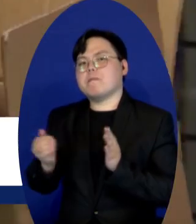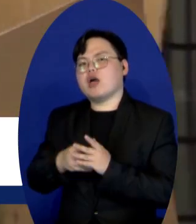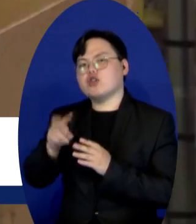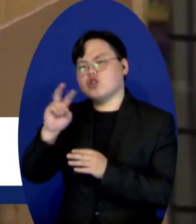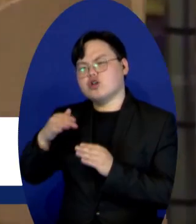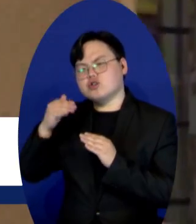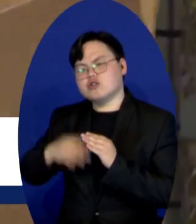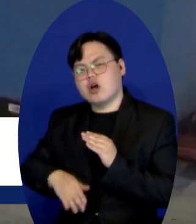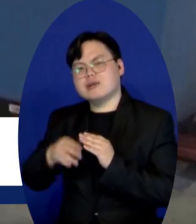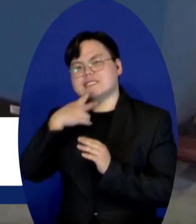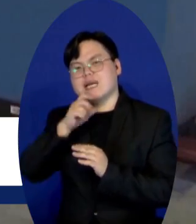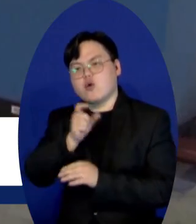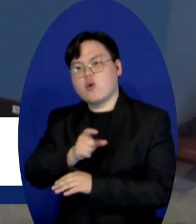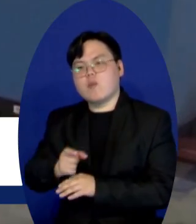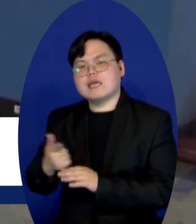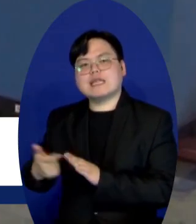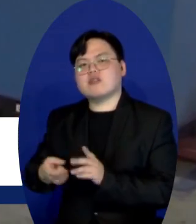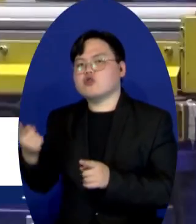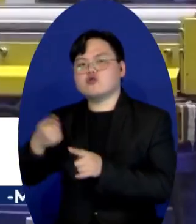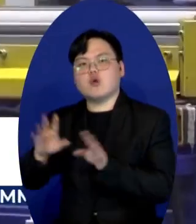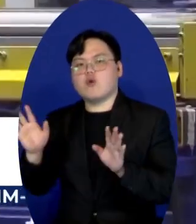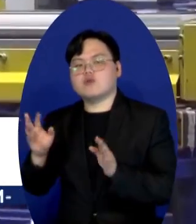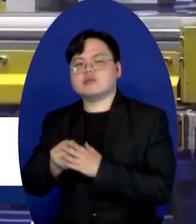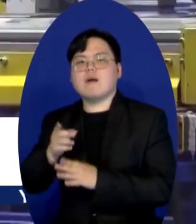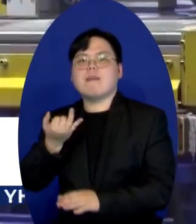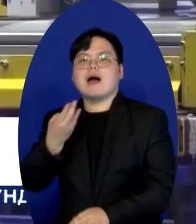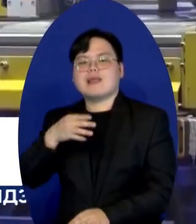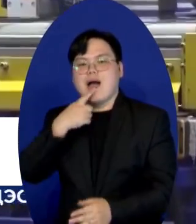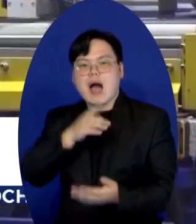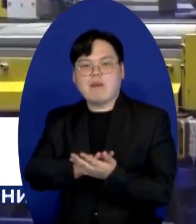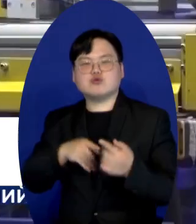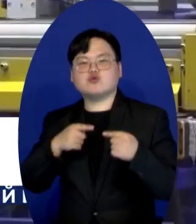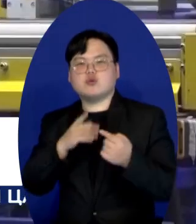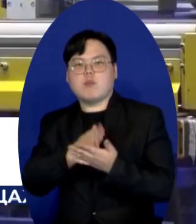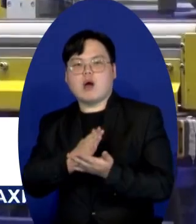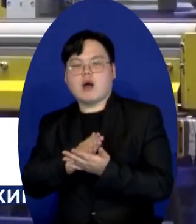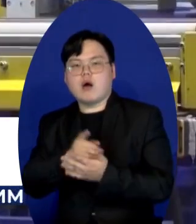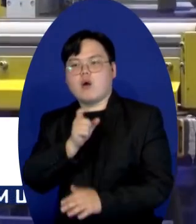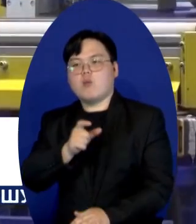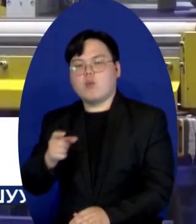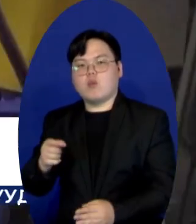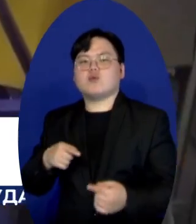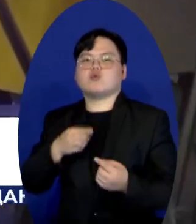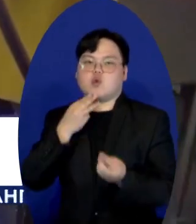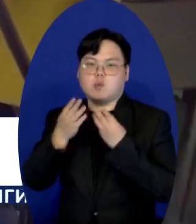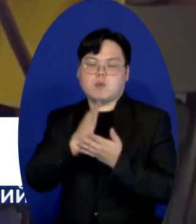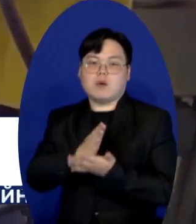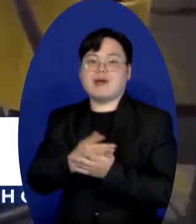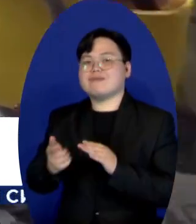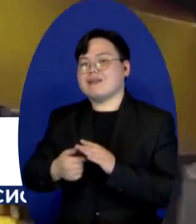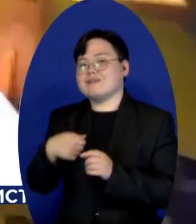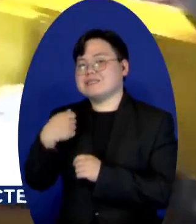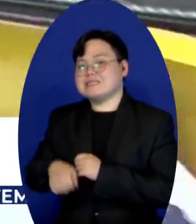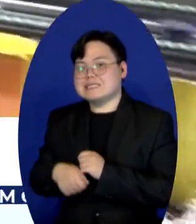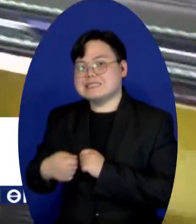доош орлоготой америкчуудын татварыг нэмэхгүй гэсэн Байдны амлалттай зөрчилдөж байна гэж бүгд найрамдахчууд мэдгэдэж байгаа юм. Татварын зардлынхаа нэг